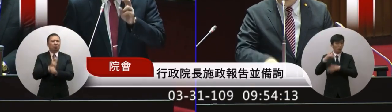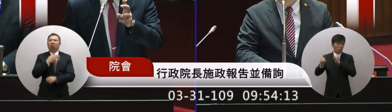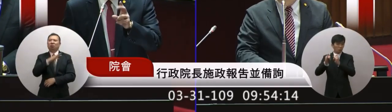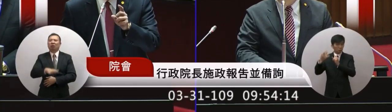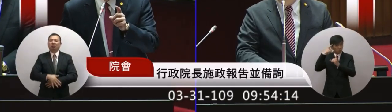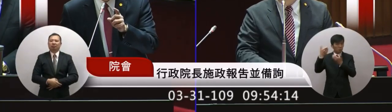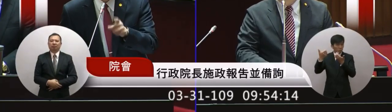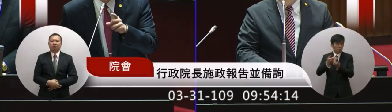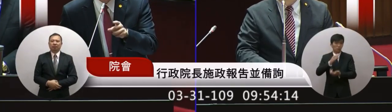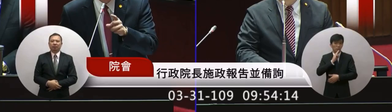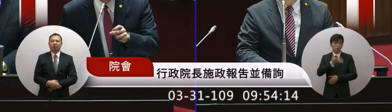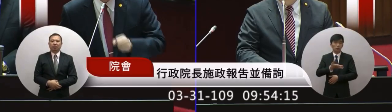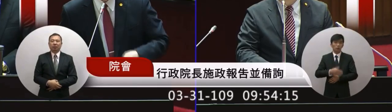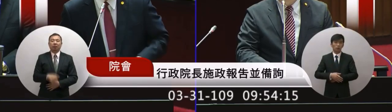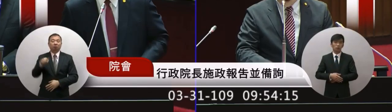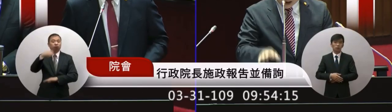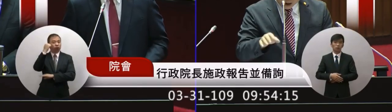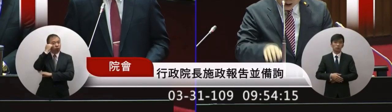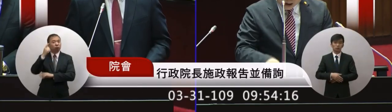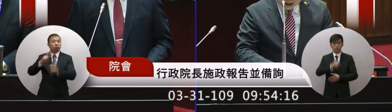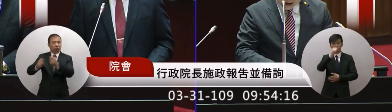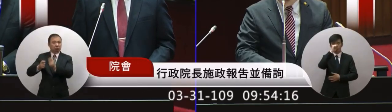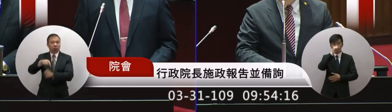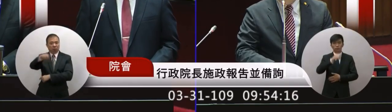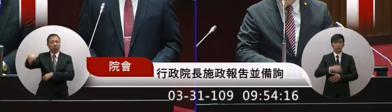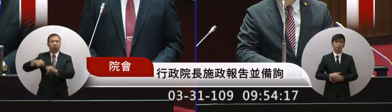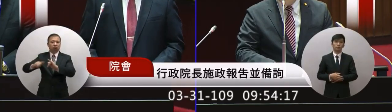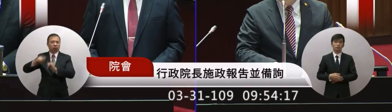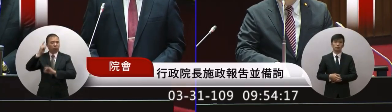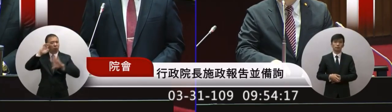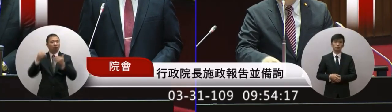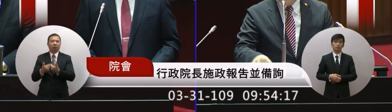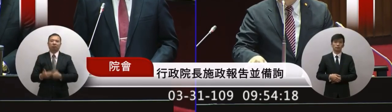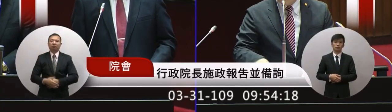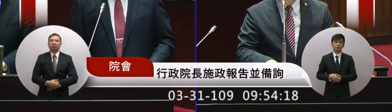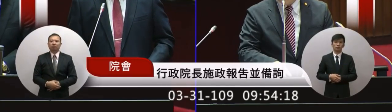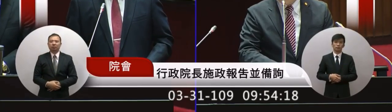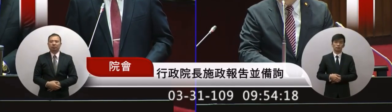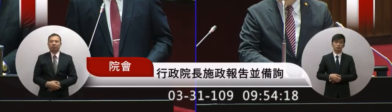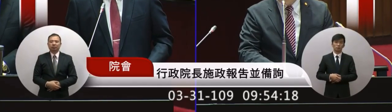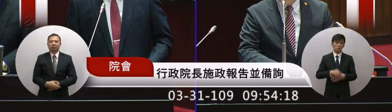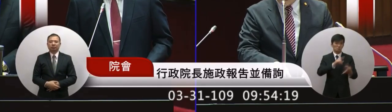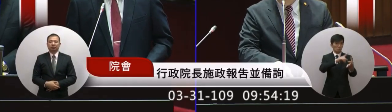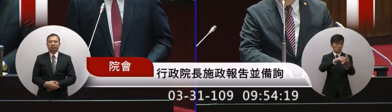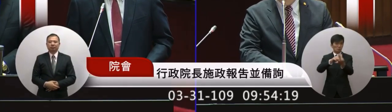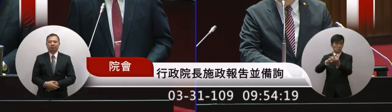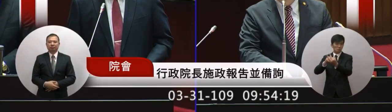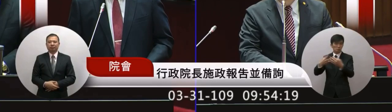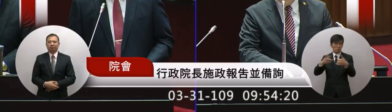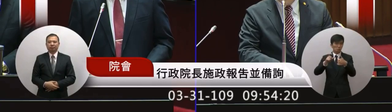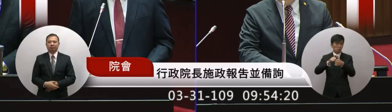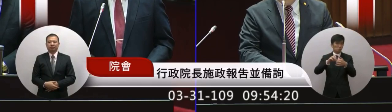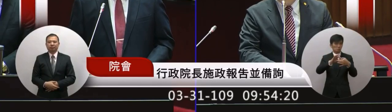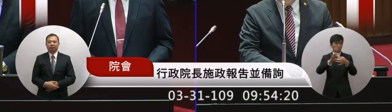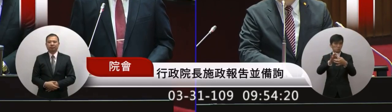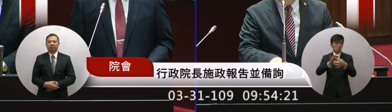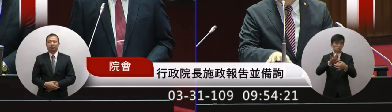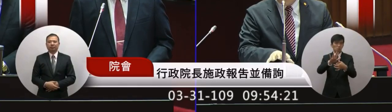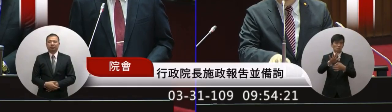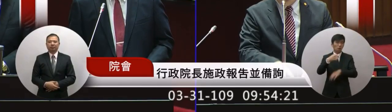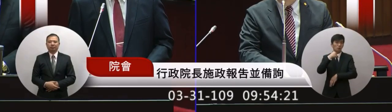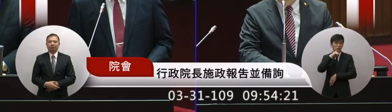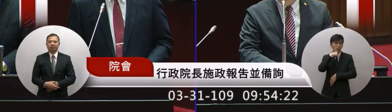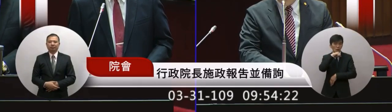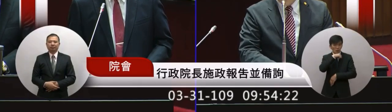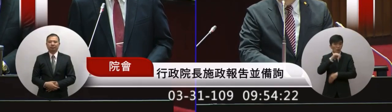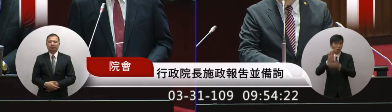厂延役是不是？ 在地的乡亲。 OK 好，那这个就是一个整个一个相关的一个问题，就是台湾的能源政策到底要